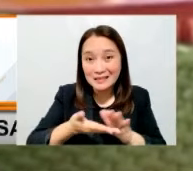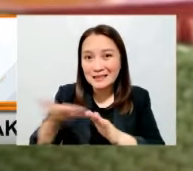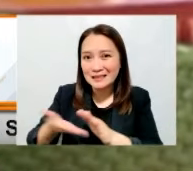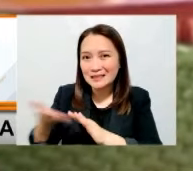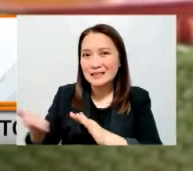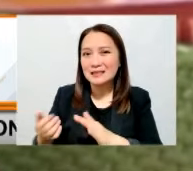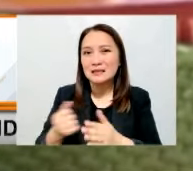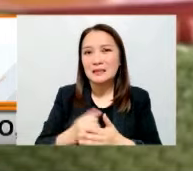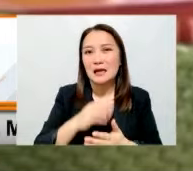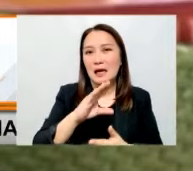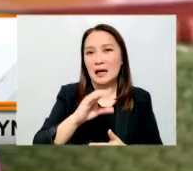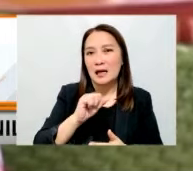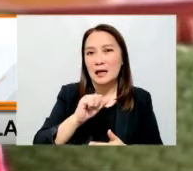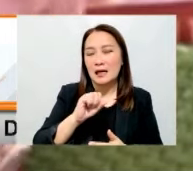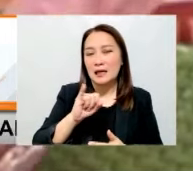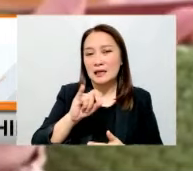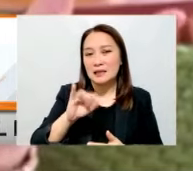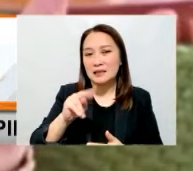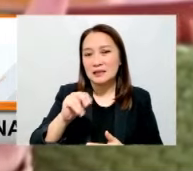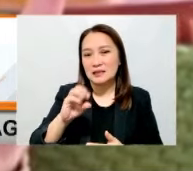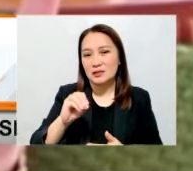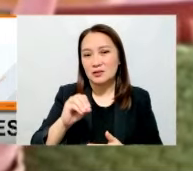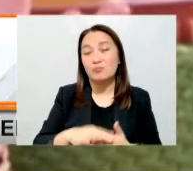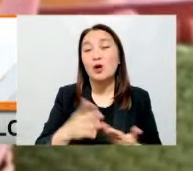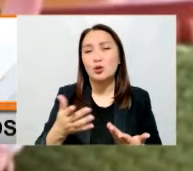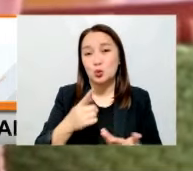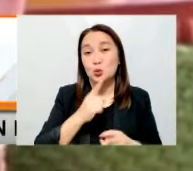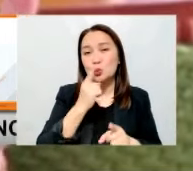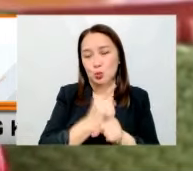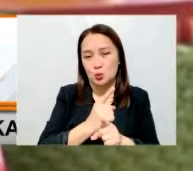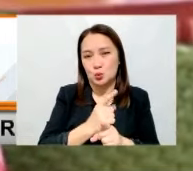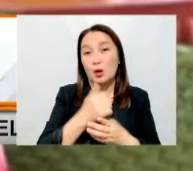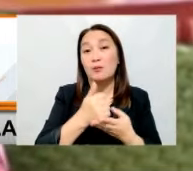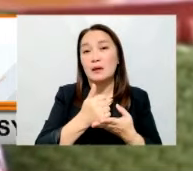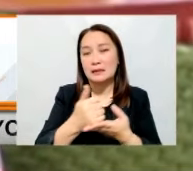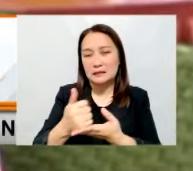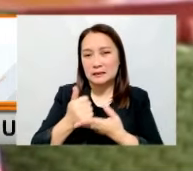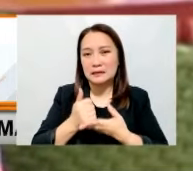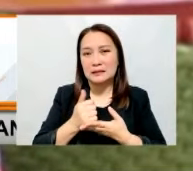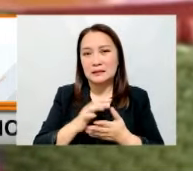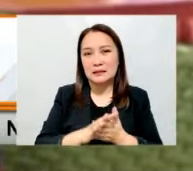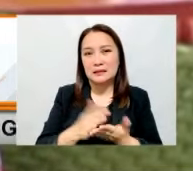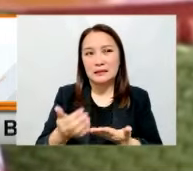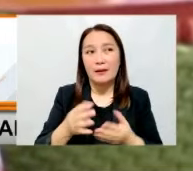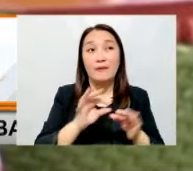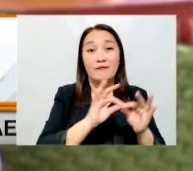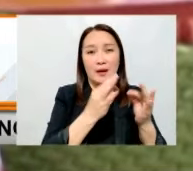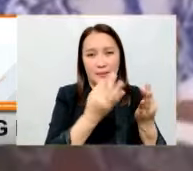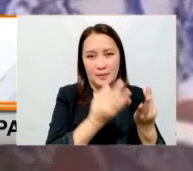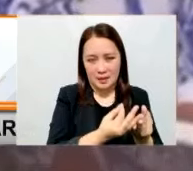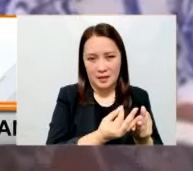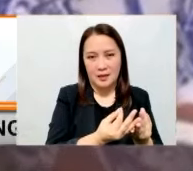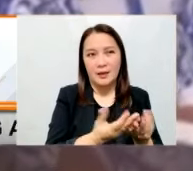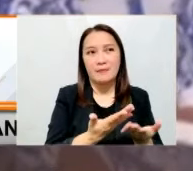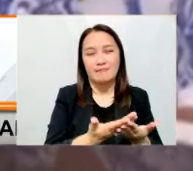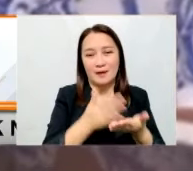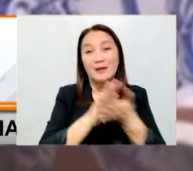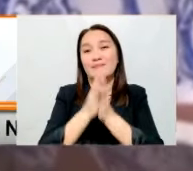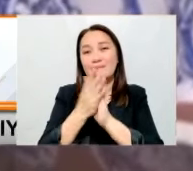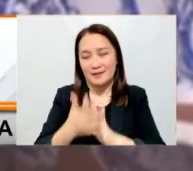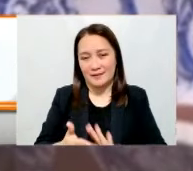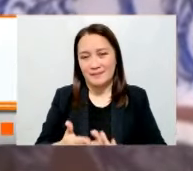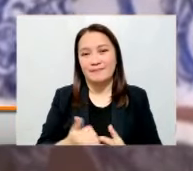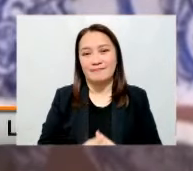ang pagpaparehab para maibalik ang magandang samahan ng pamilya. Ang buong panayam kay Azenith, panoorin sa Julius